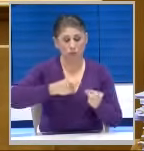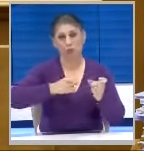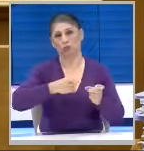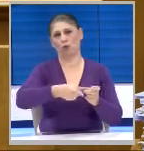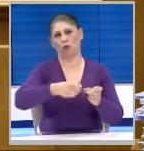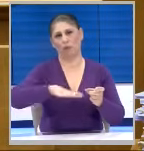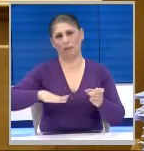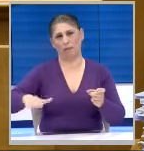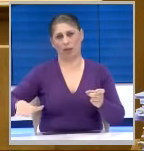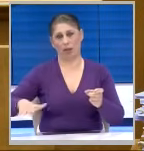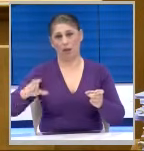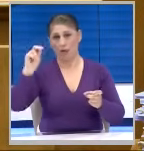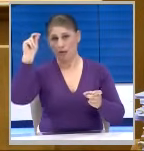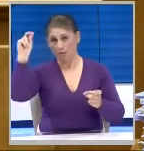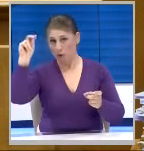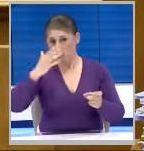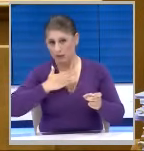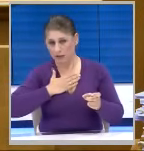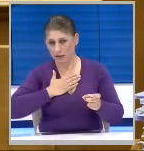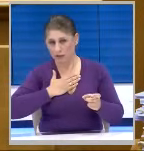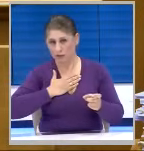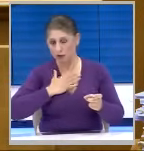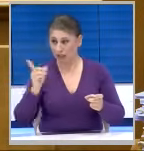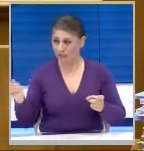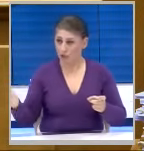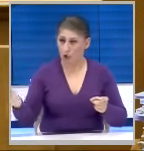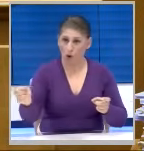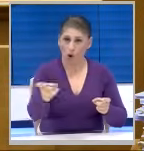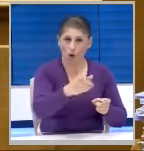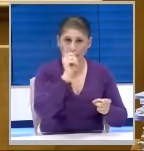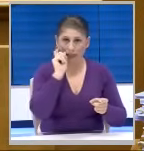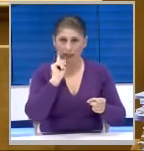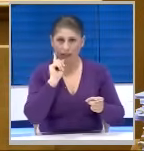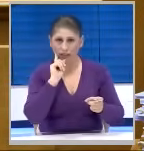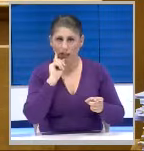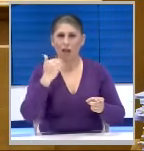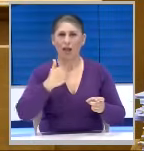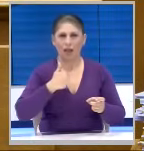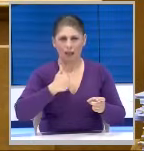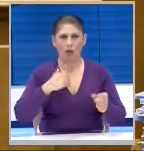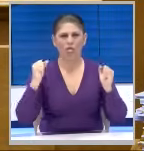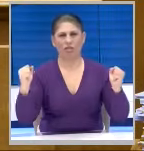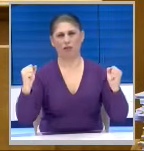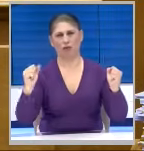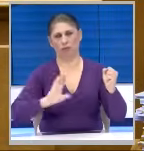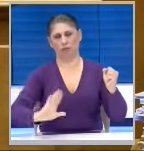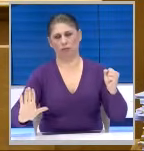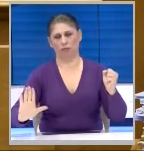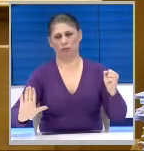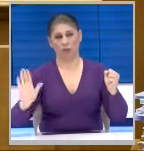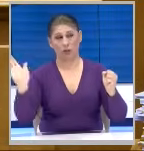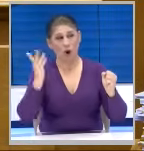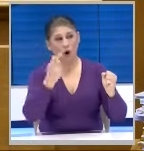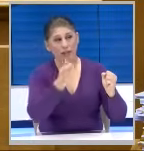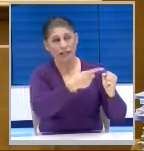της η υπόσχεσή μου λοιπόν σε όλους και σε όλες είναι ότι εγώ θα αντέξω ότι και να